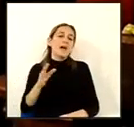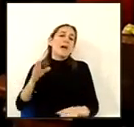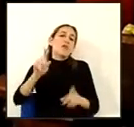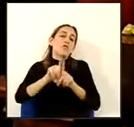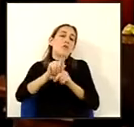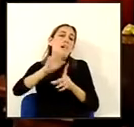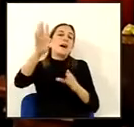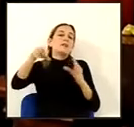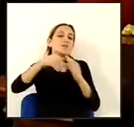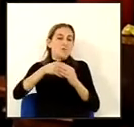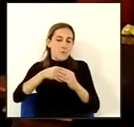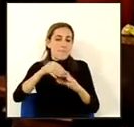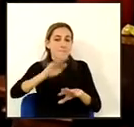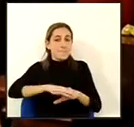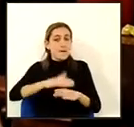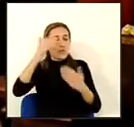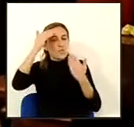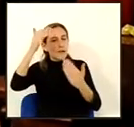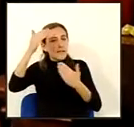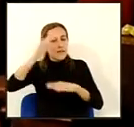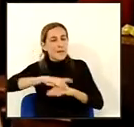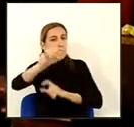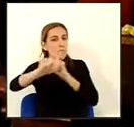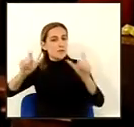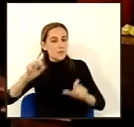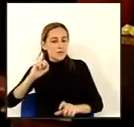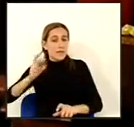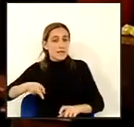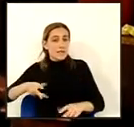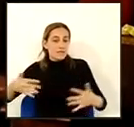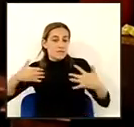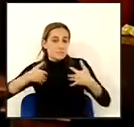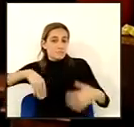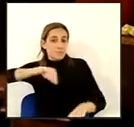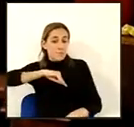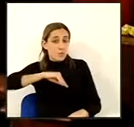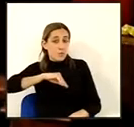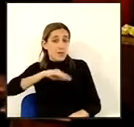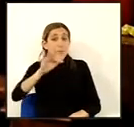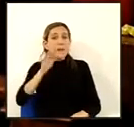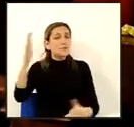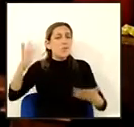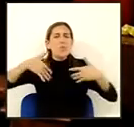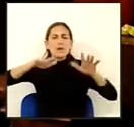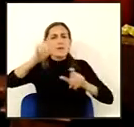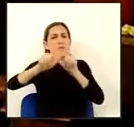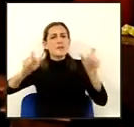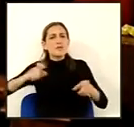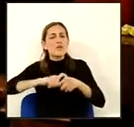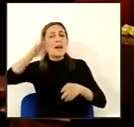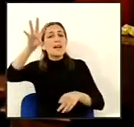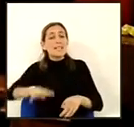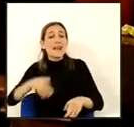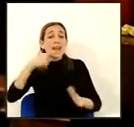als biguetans que van perdre la vida al ser deportats als camps nazis, així com també a tota la resta de catalans que figuren com a